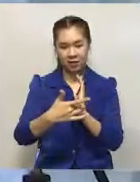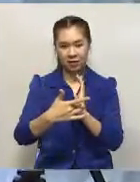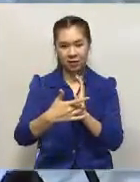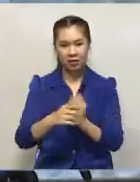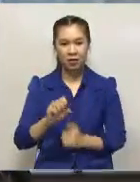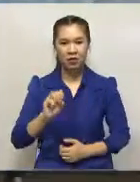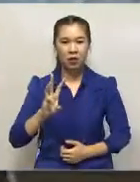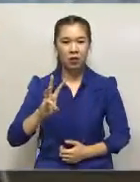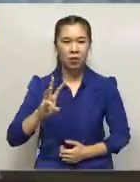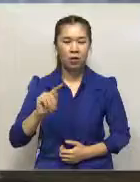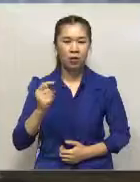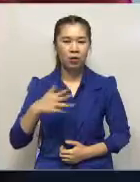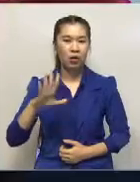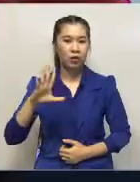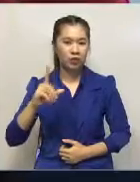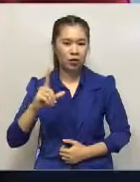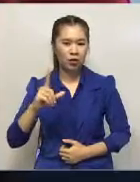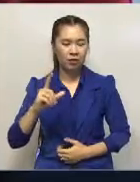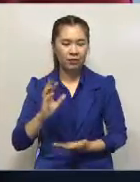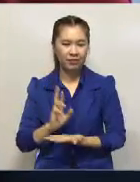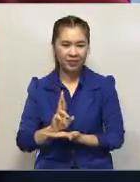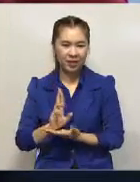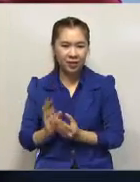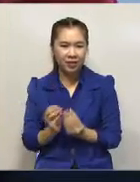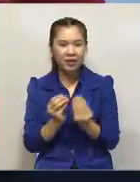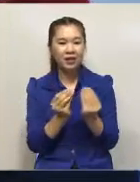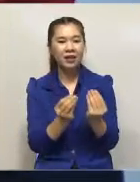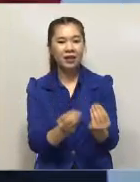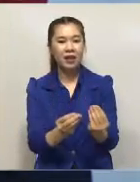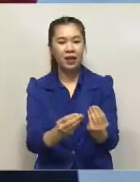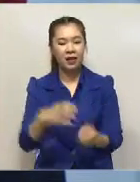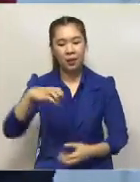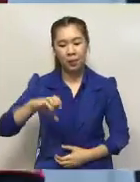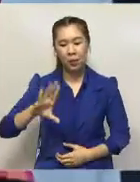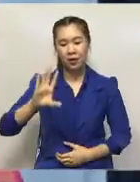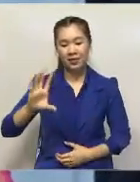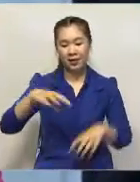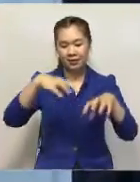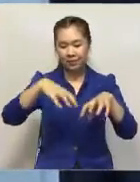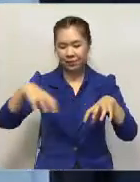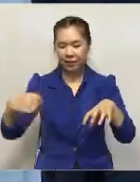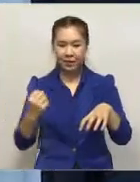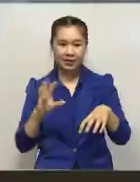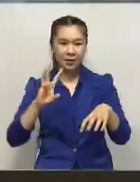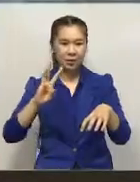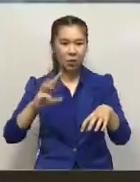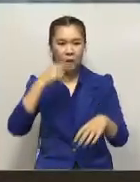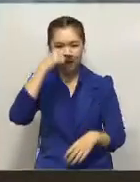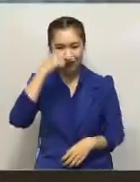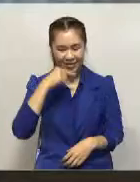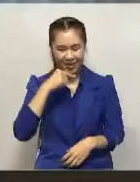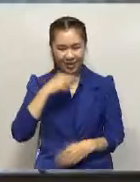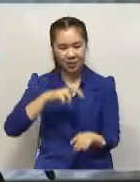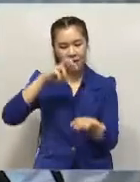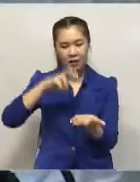ติหรือว่าสวทช.มอบโล่แสดงความยินดีแก่16บริษัทซอฟต์แวร์ไทยที่ได้รับการรับรองมาตร